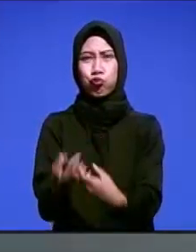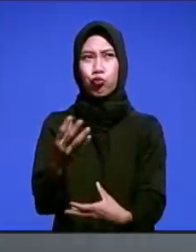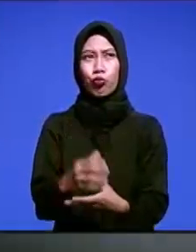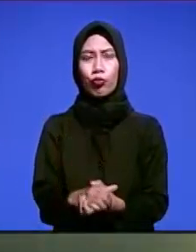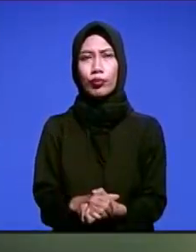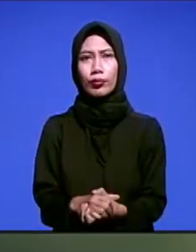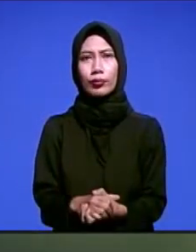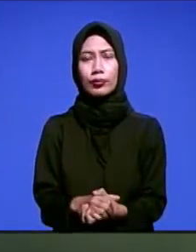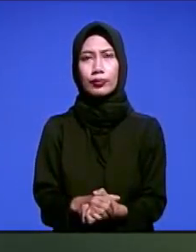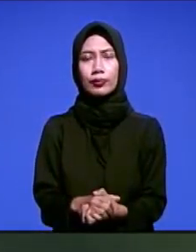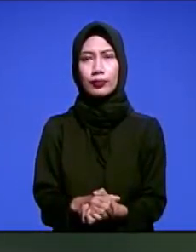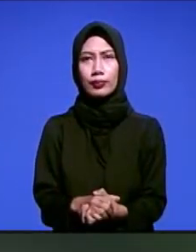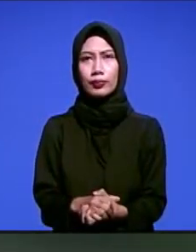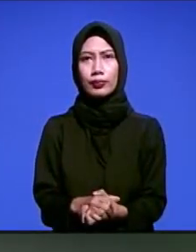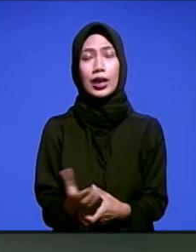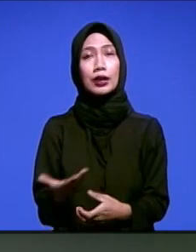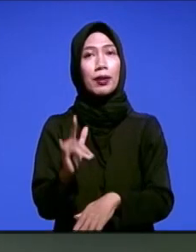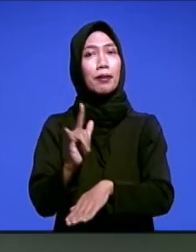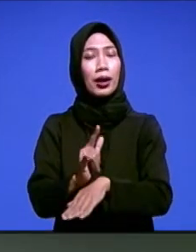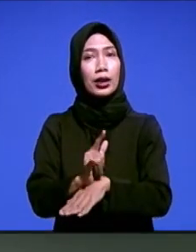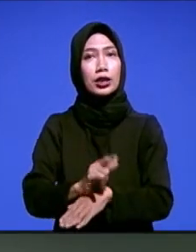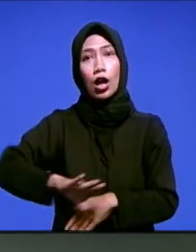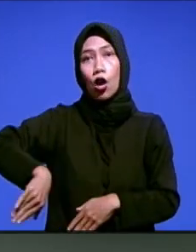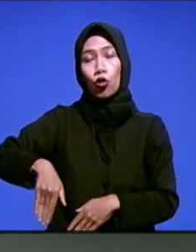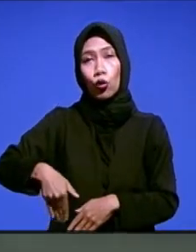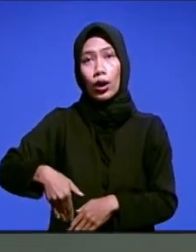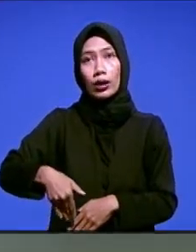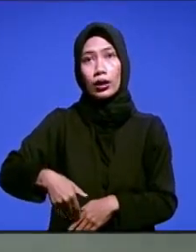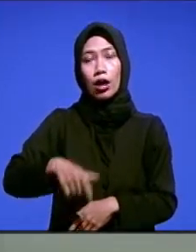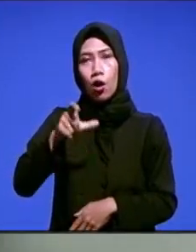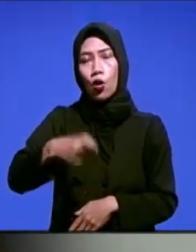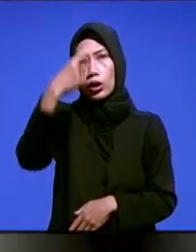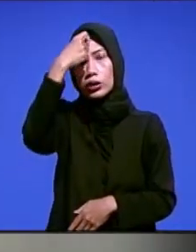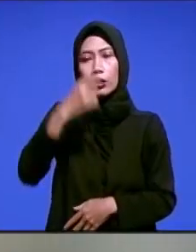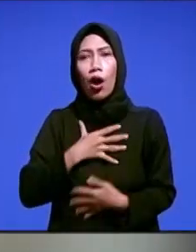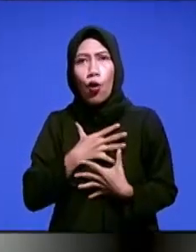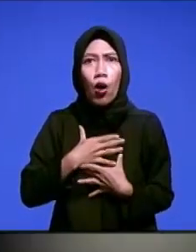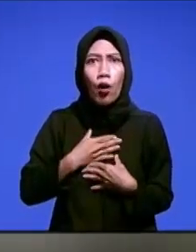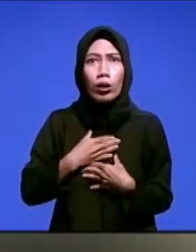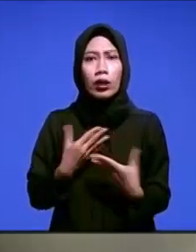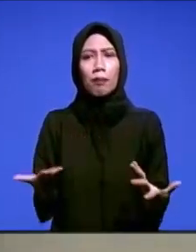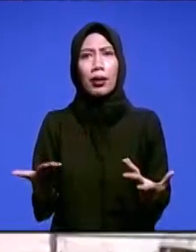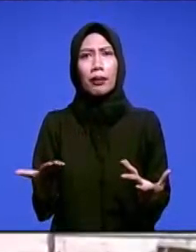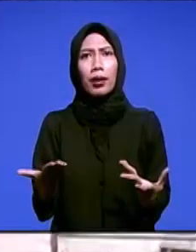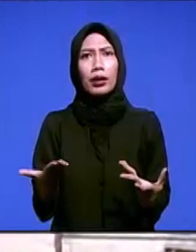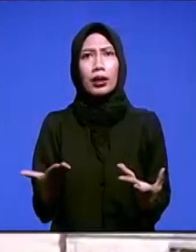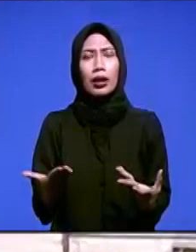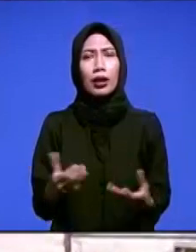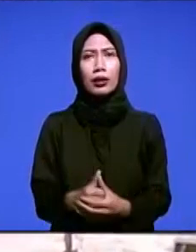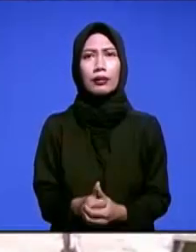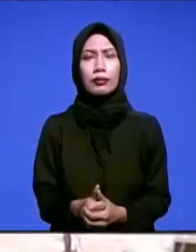Bonjol, Cikarang Barat. Sejumlah keluarga pasien terlihat panik mengkhawatirkan keluarganya yang sedang dalam